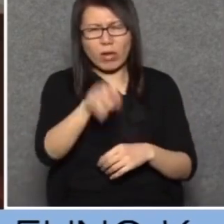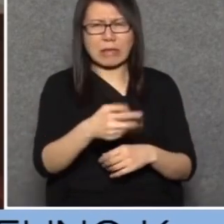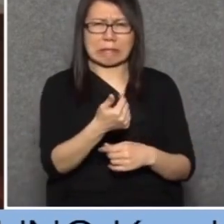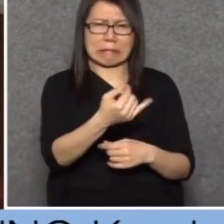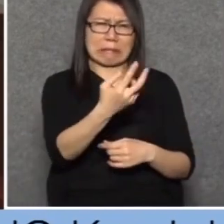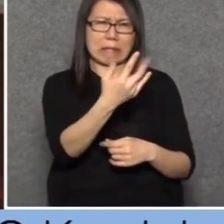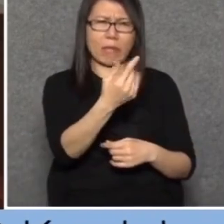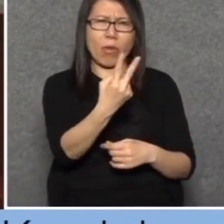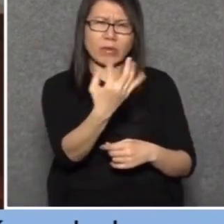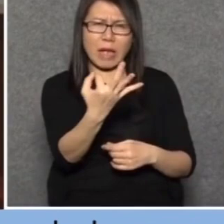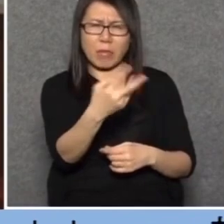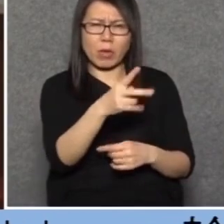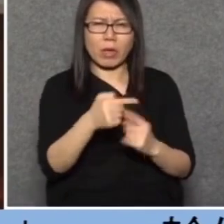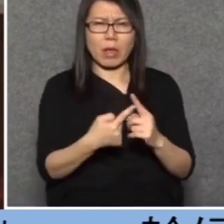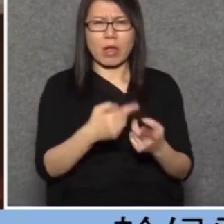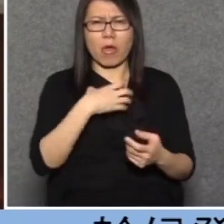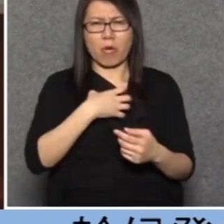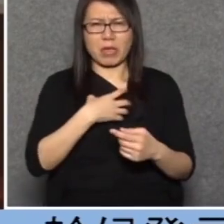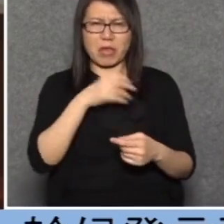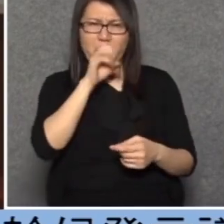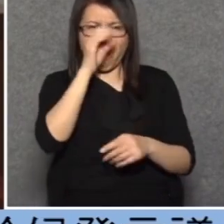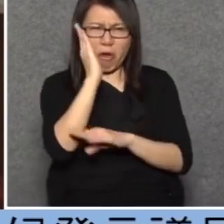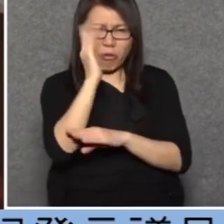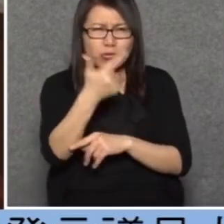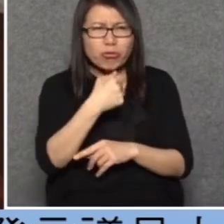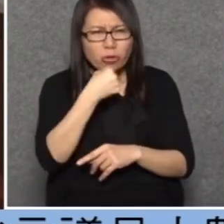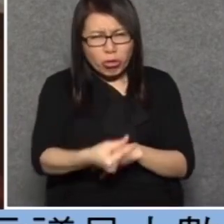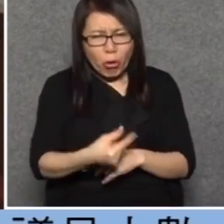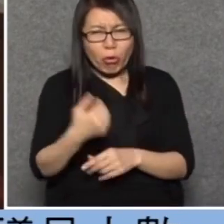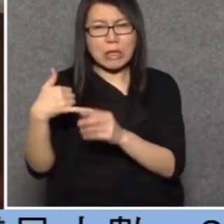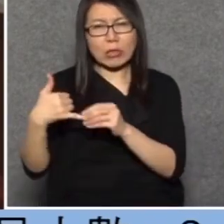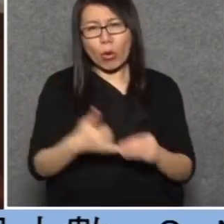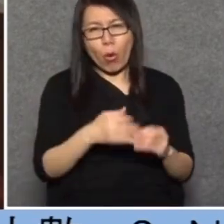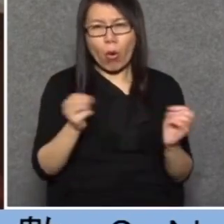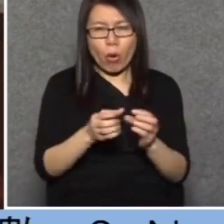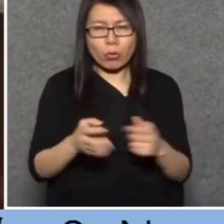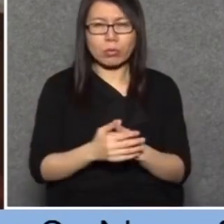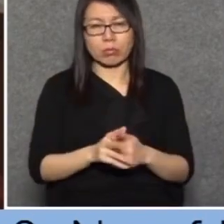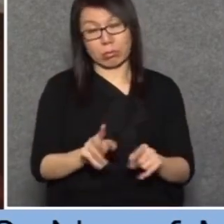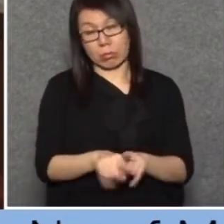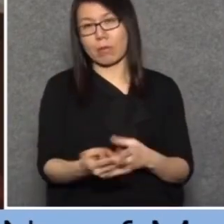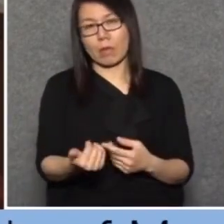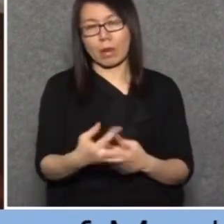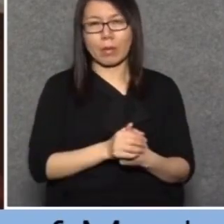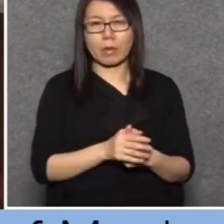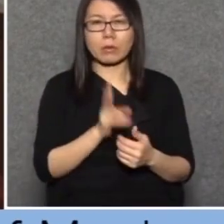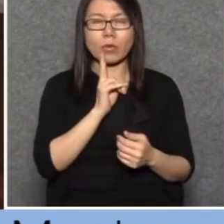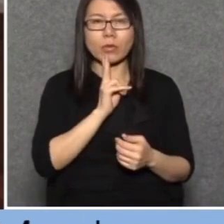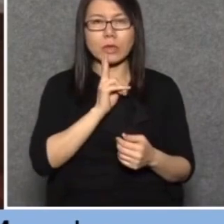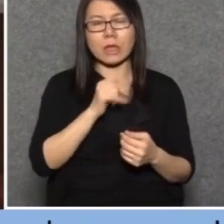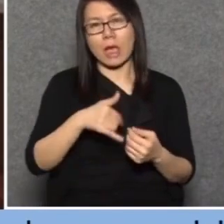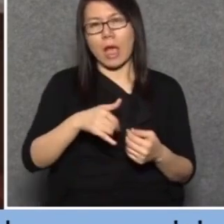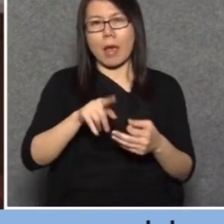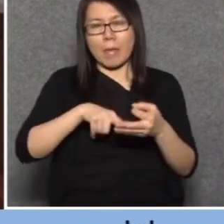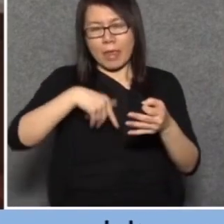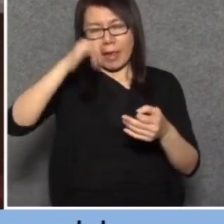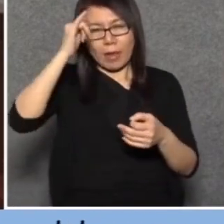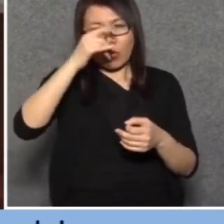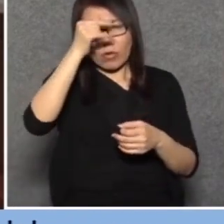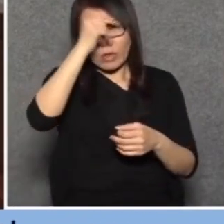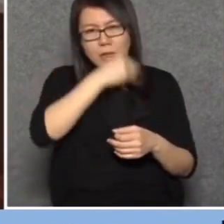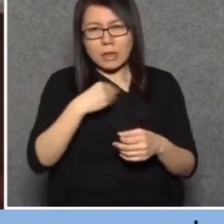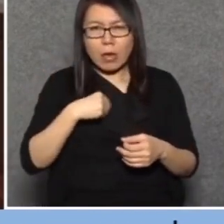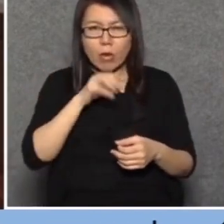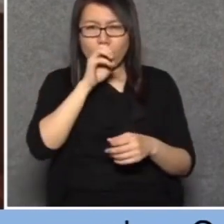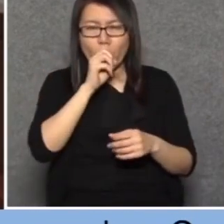是那幾條友講話就被人認為是拉布了，是吧？即是等於郭醫生，那他就那個總目37講兩次，很